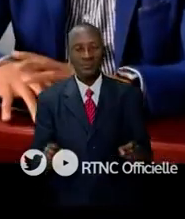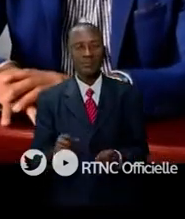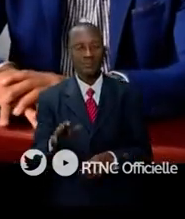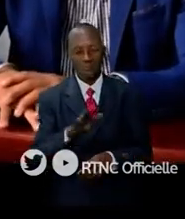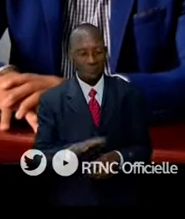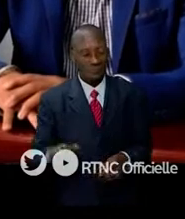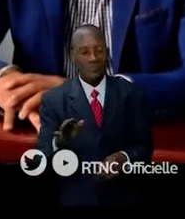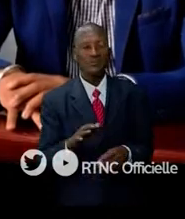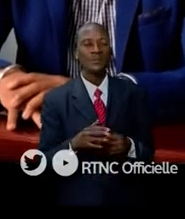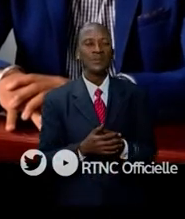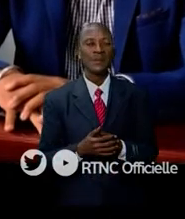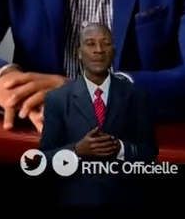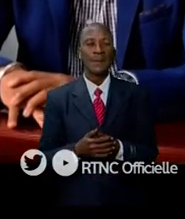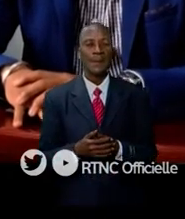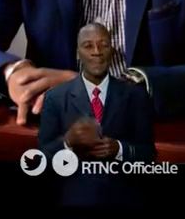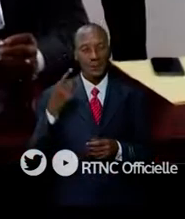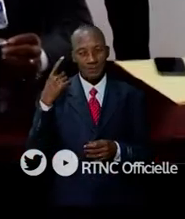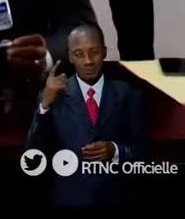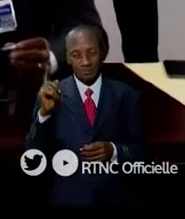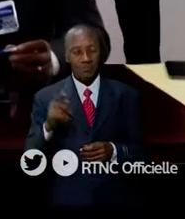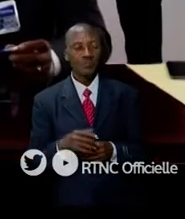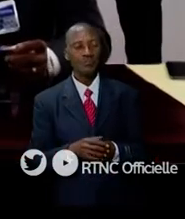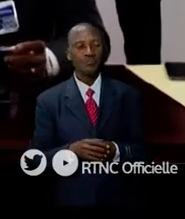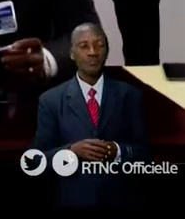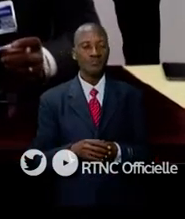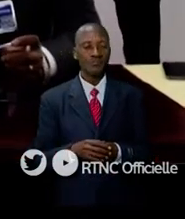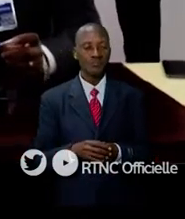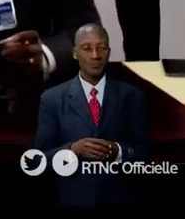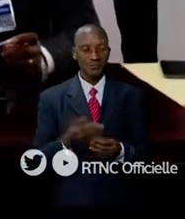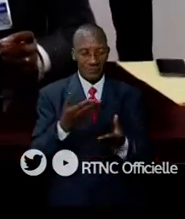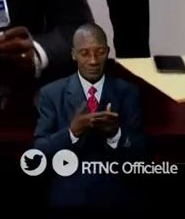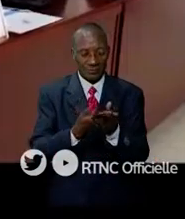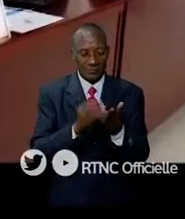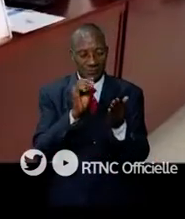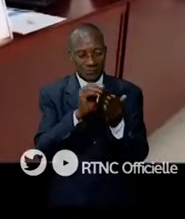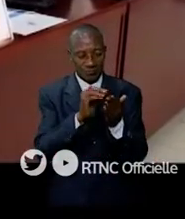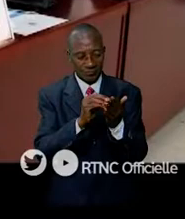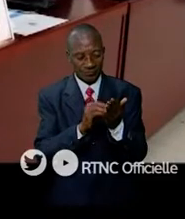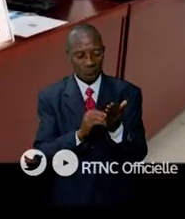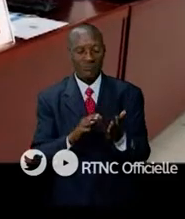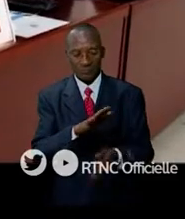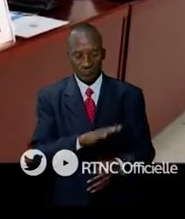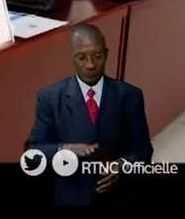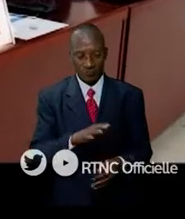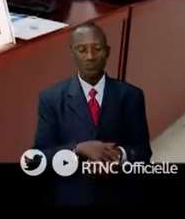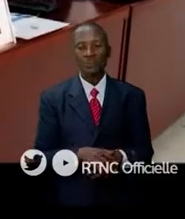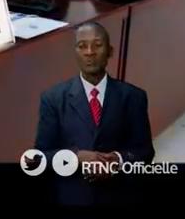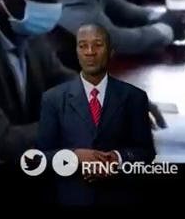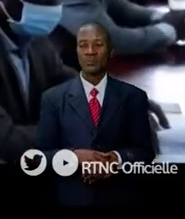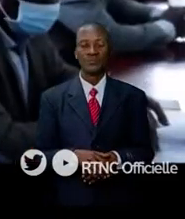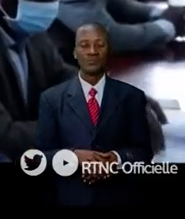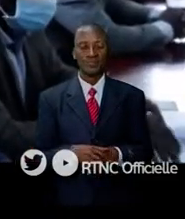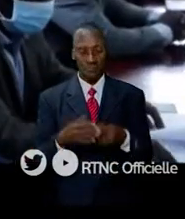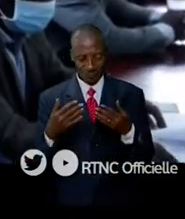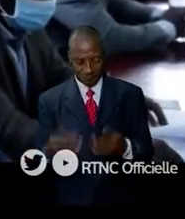population pour finalement nous constituer un registre national biométrique de la population. Comment combattre l'insécurité qui